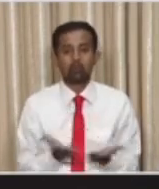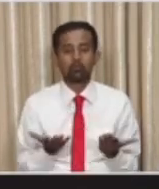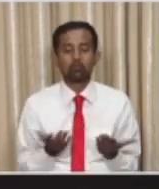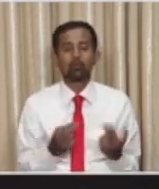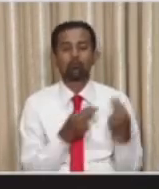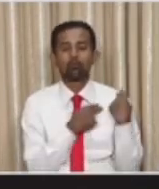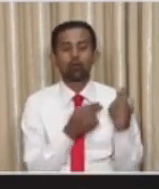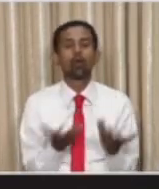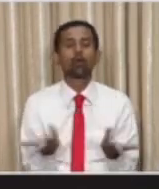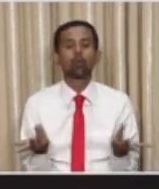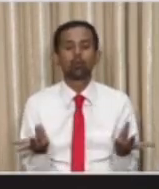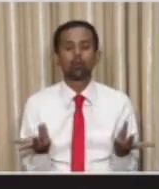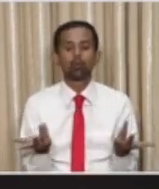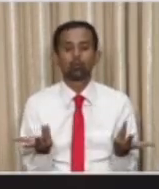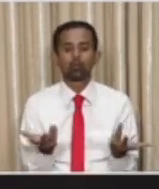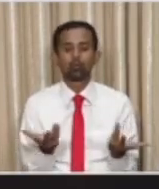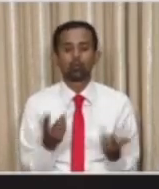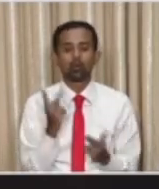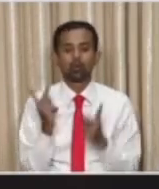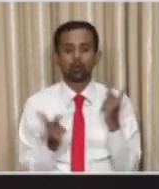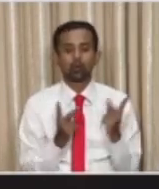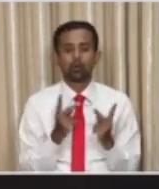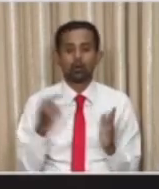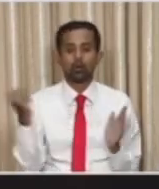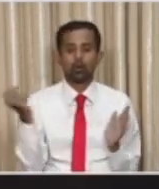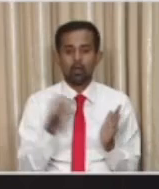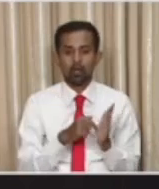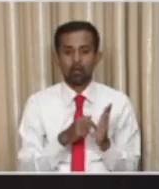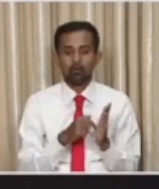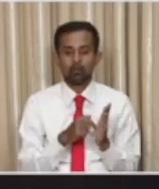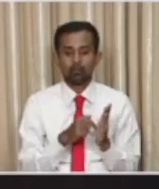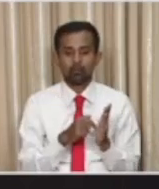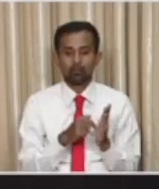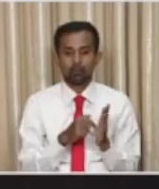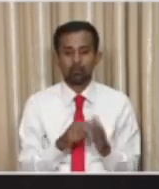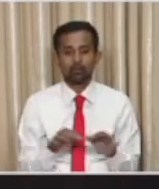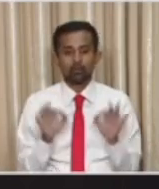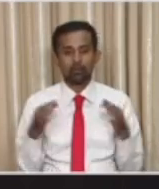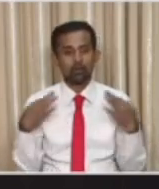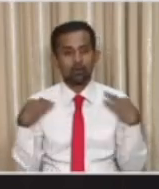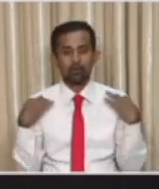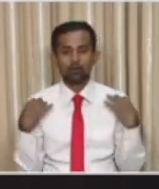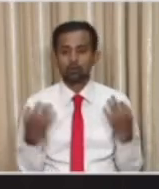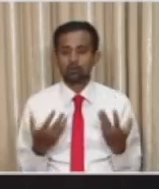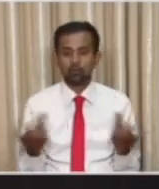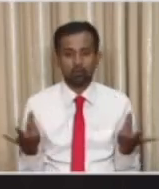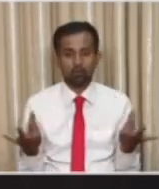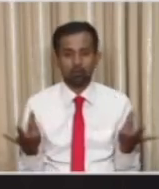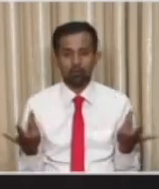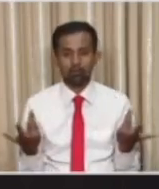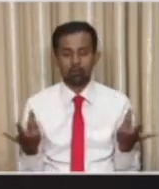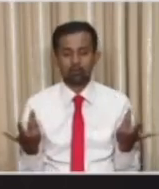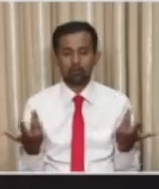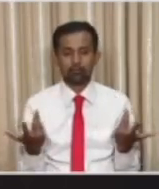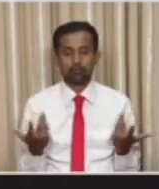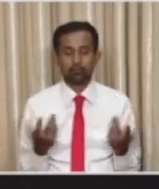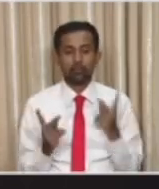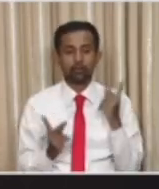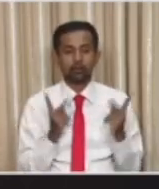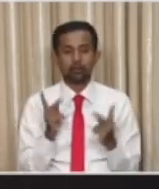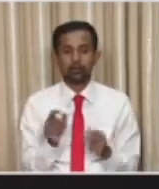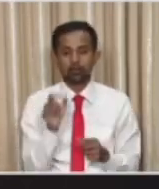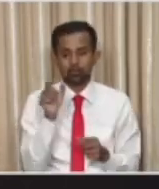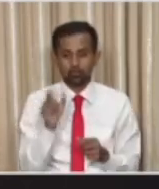කවුද? ඒතොර සංචාරක රටට ආවහම එයාට ඒ නිසි පහසුකම් ටික නැත්තම් ඒ